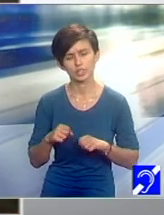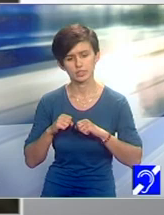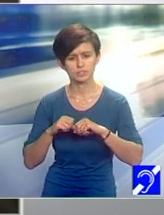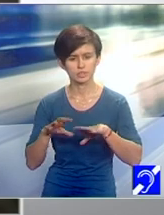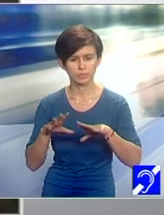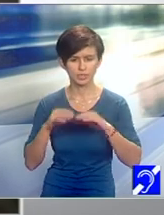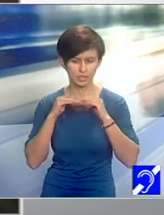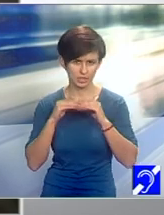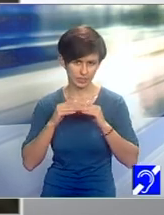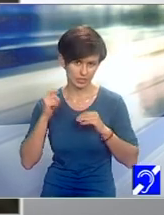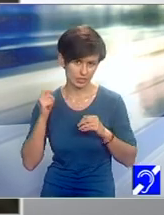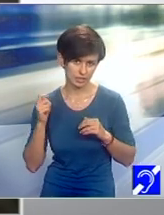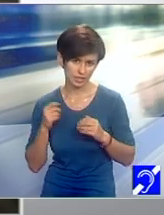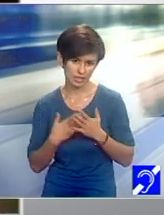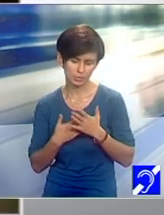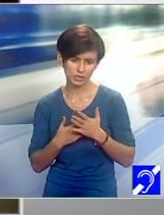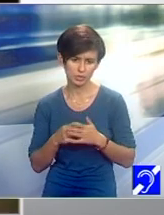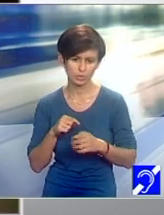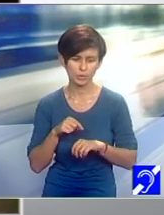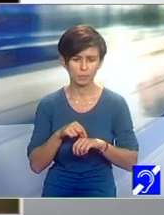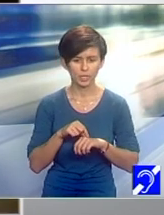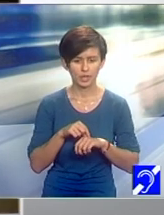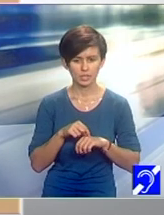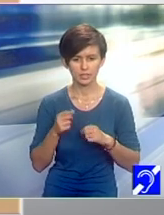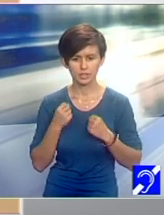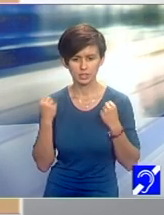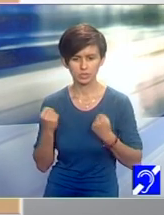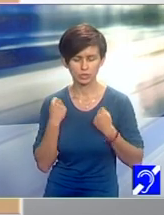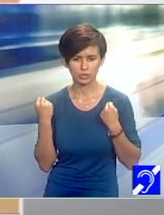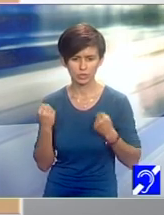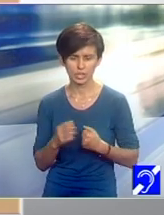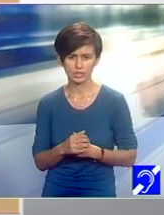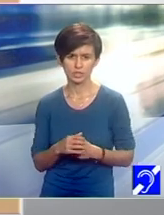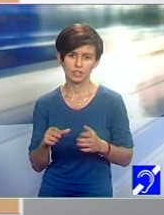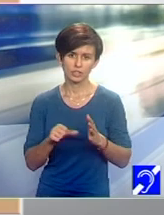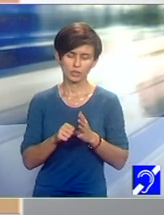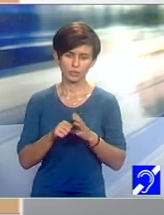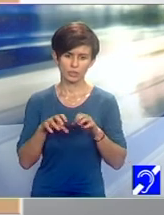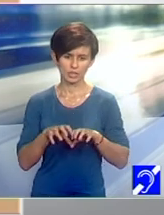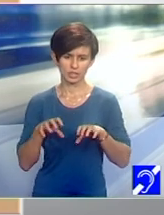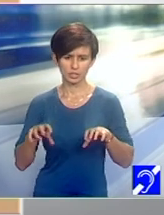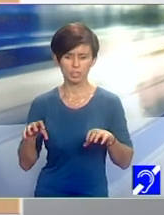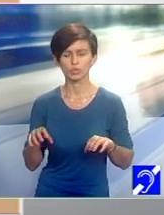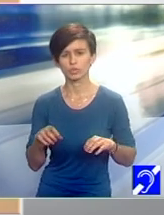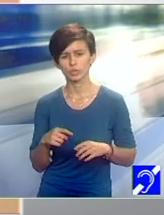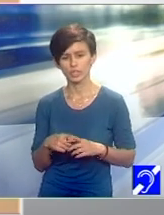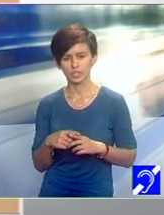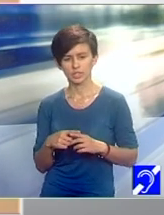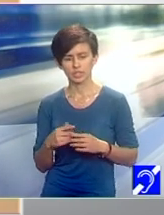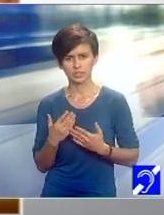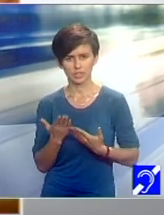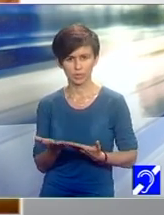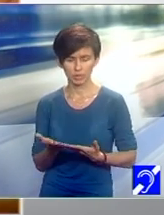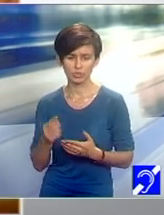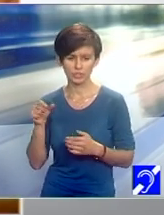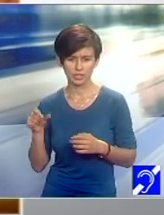de învățământ superior pentru doctorat. Deci 1000 de locuri s-ar adăuga celor 2000, hai să